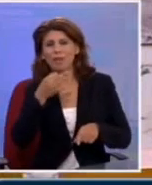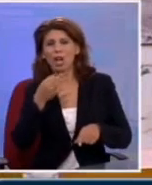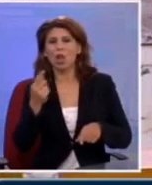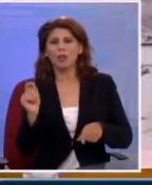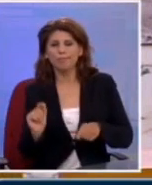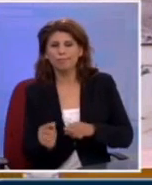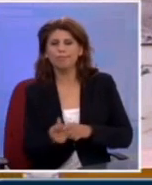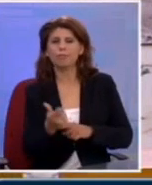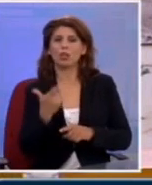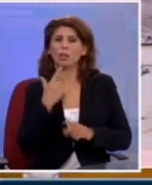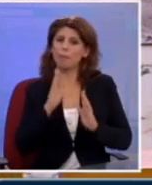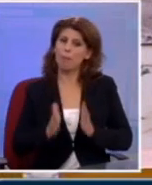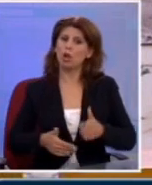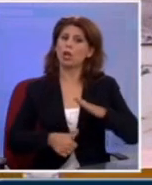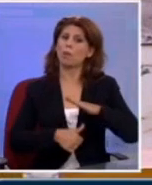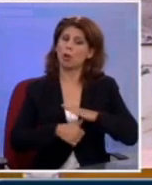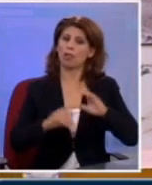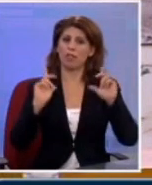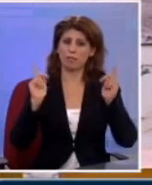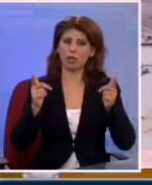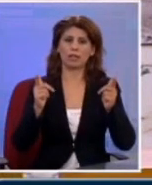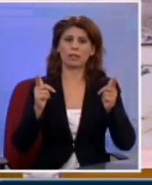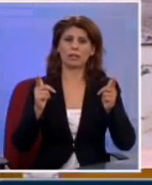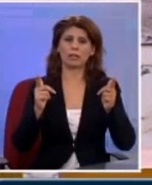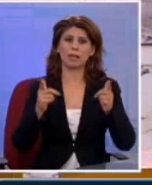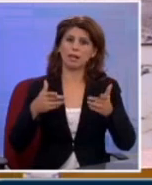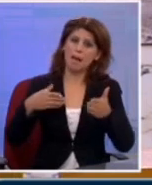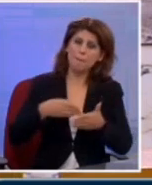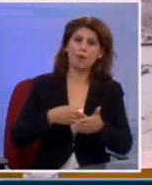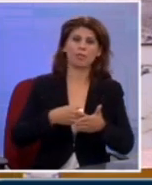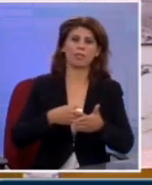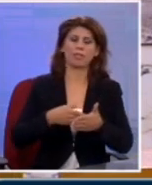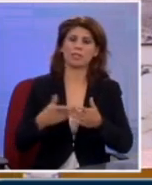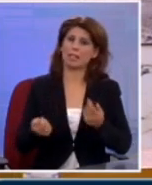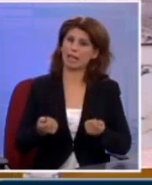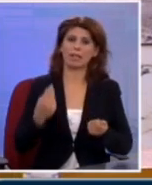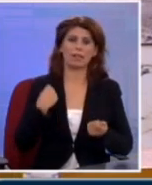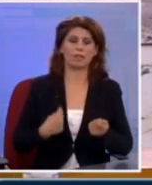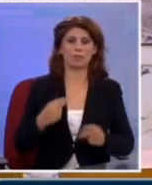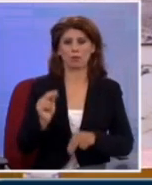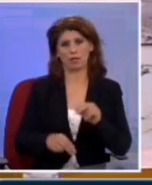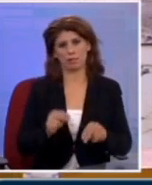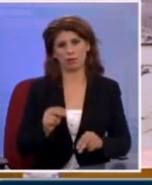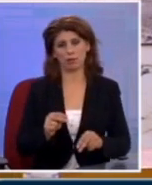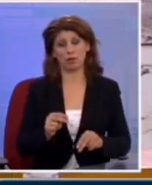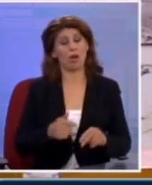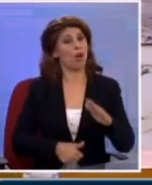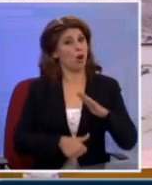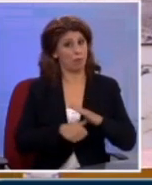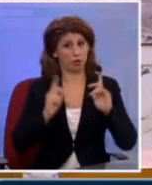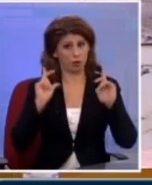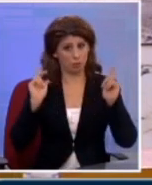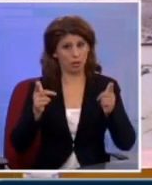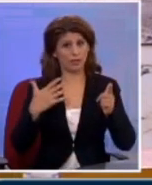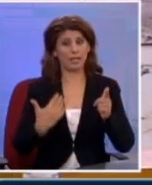ότι θα μπορούσε ο πρόεδρος της Δημοκρατίας να παρεμποδίσει τη διεξαγωγή του δημοψηφίσματος. Ο πρόεδρος της